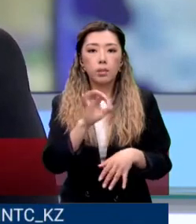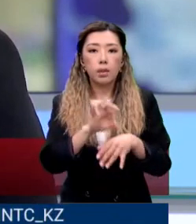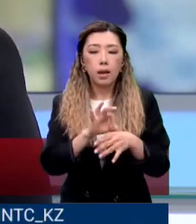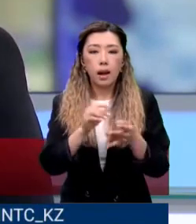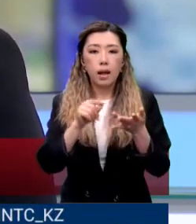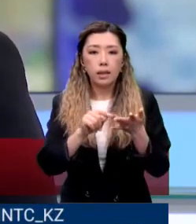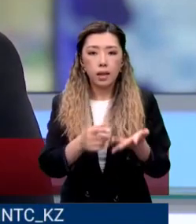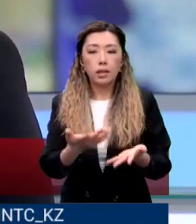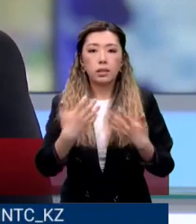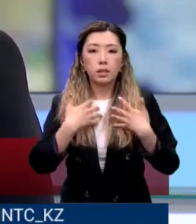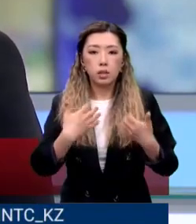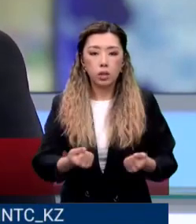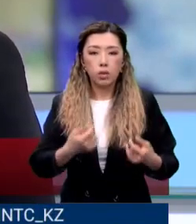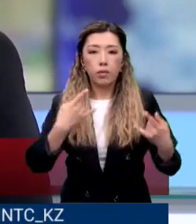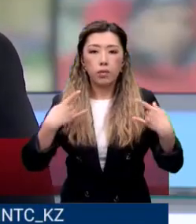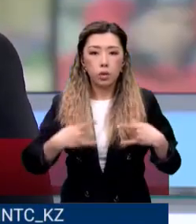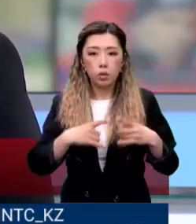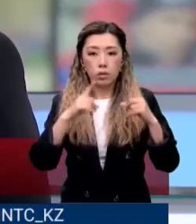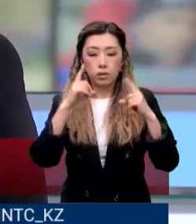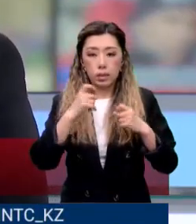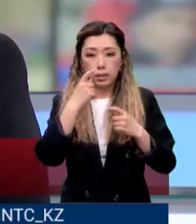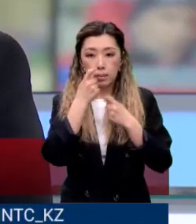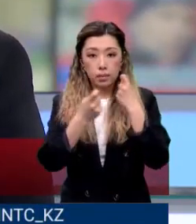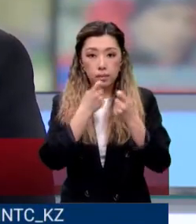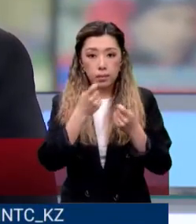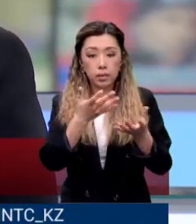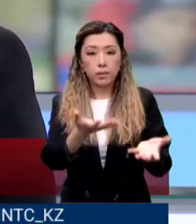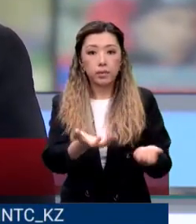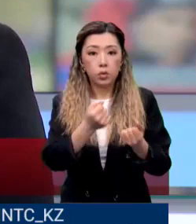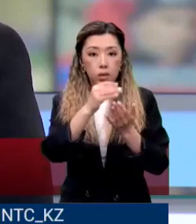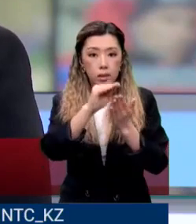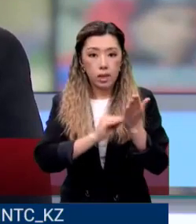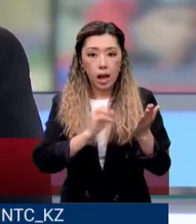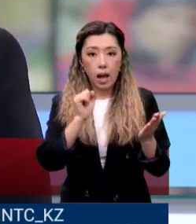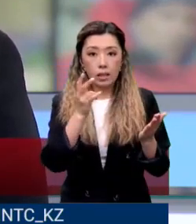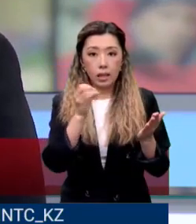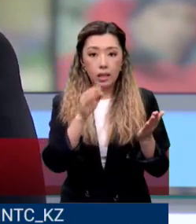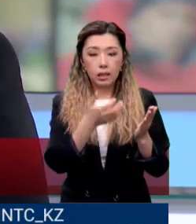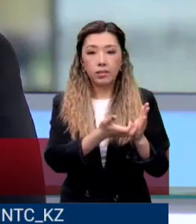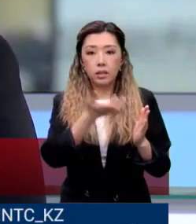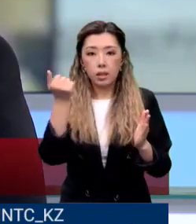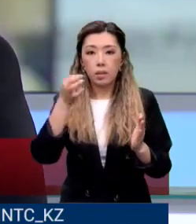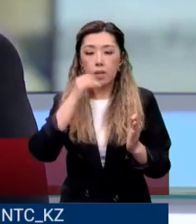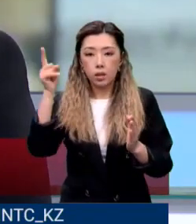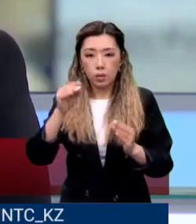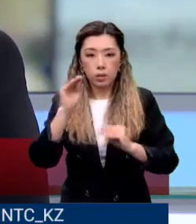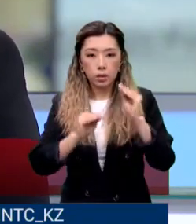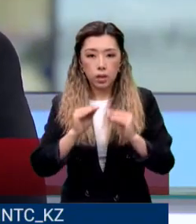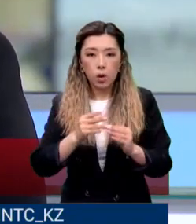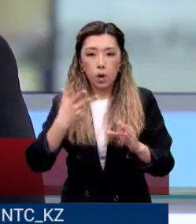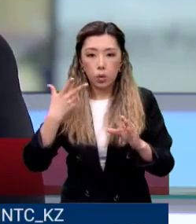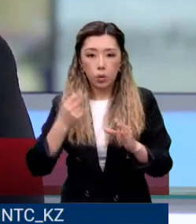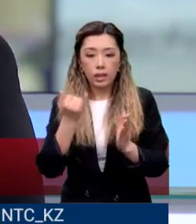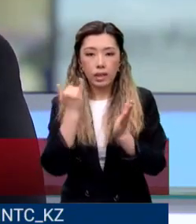и других моментов, чтобы это было вот в таком формате. То есть его применить другому пациенту невозможно.